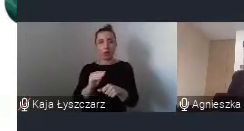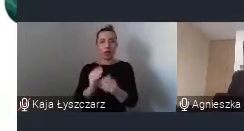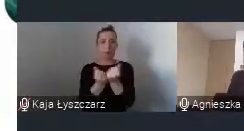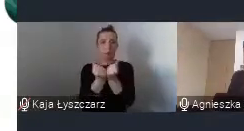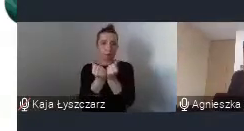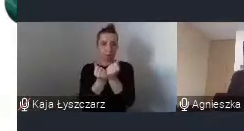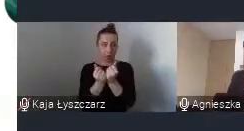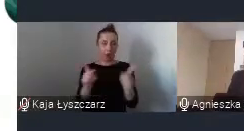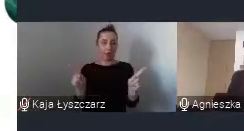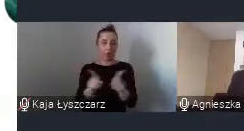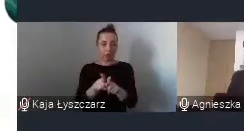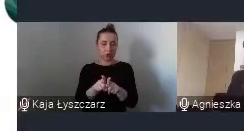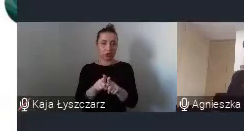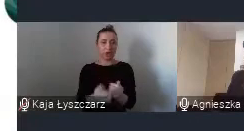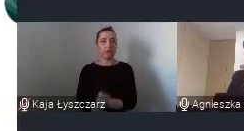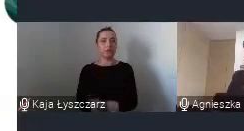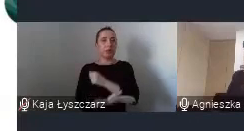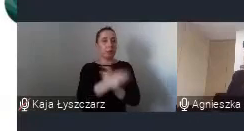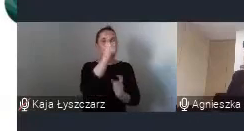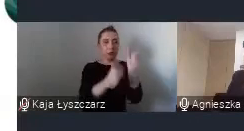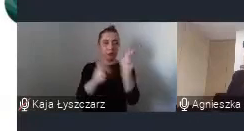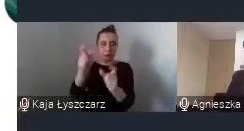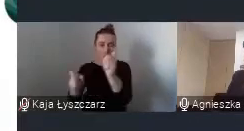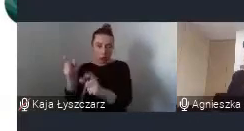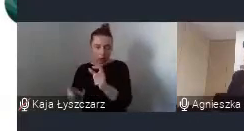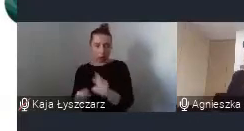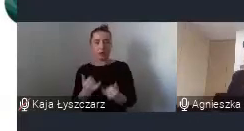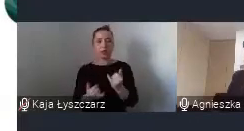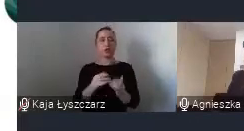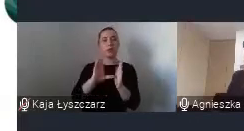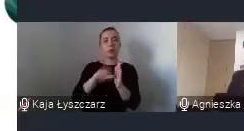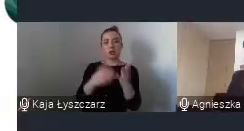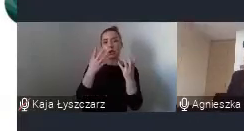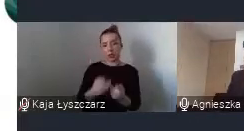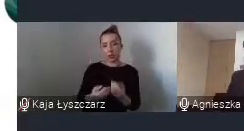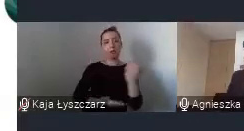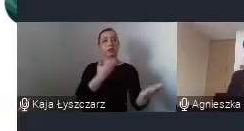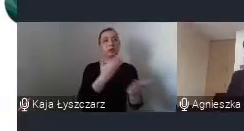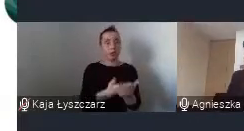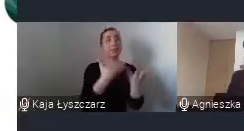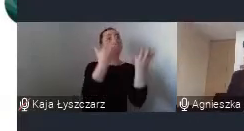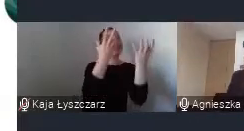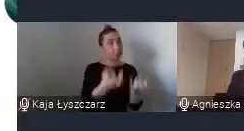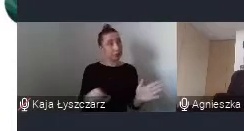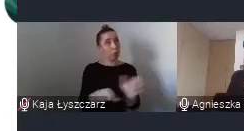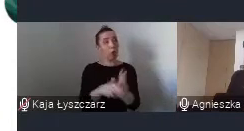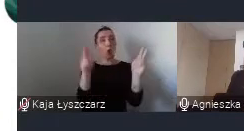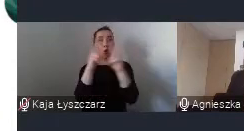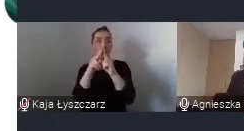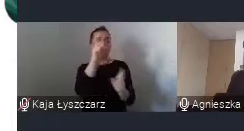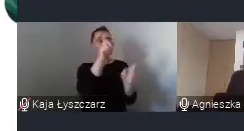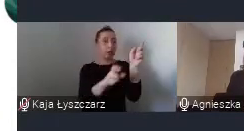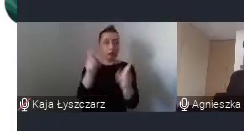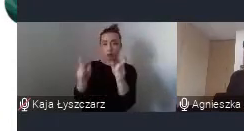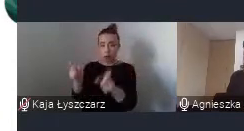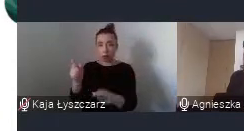wsparcie indywidualne, w związku z tym każde miasto, które chciałoby aplikować o środki, zachęcamy jak najbardziej do kontaktu również indywidualnego,